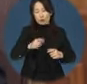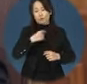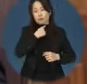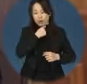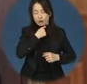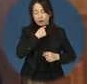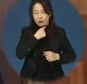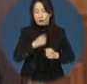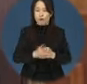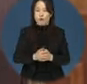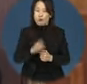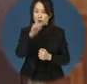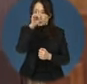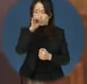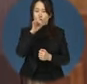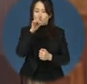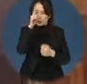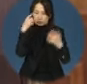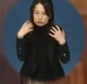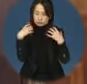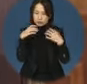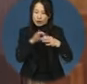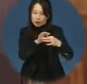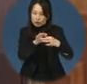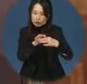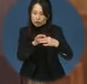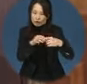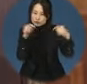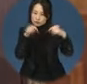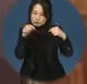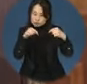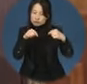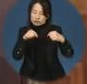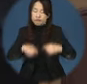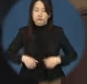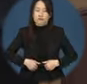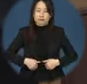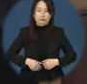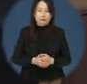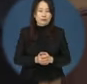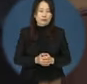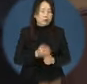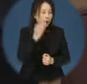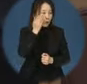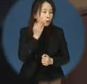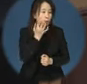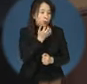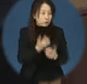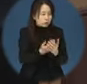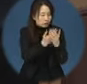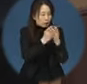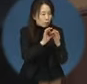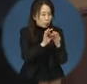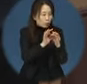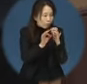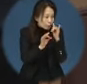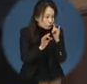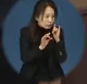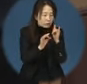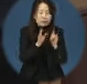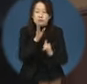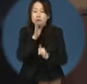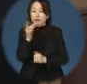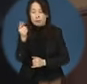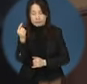하고 중앙정부와 영계에서 논의했던 건데 그런 사업을 한가득 그리고 그저 녹색 성장 하고 관련이 되네요 겠습니다 그죠